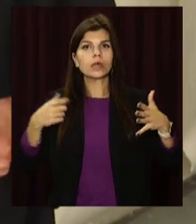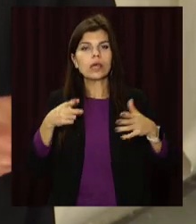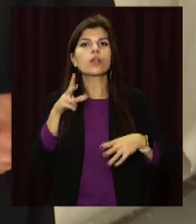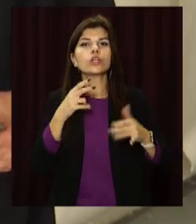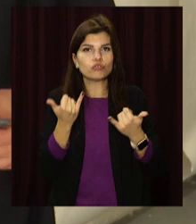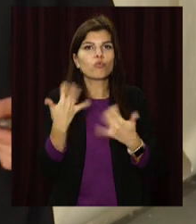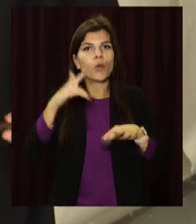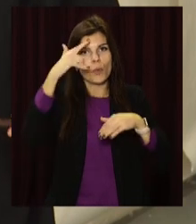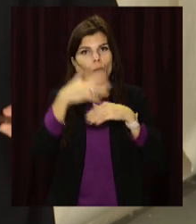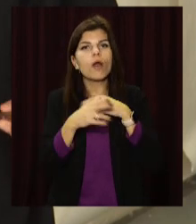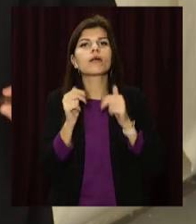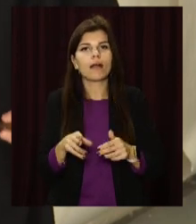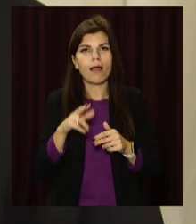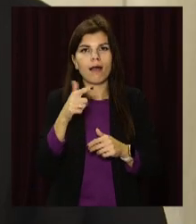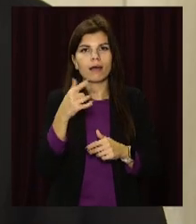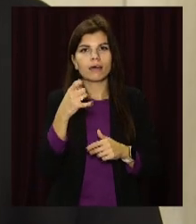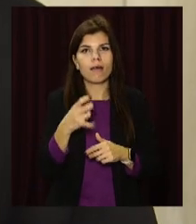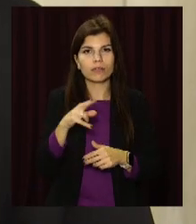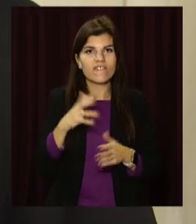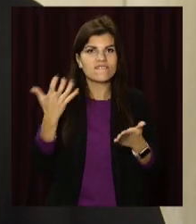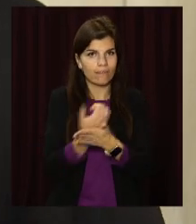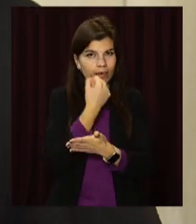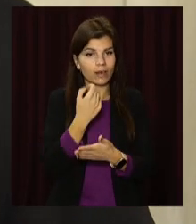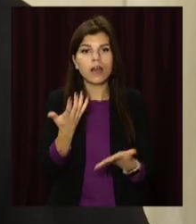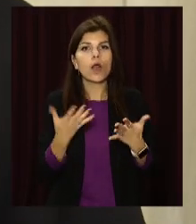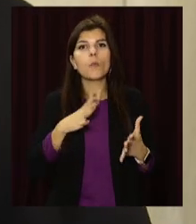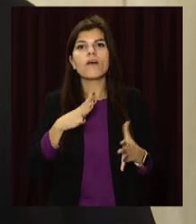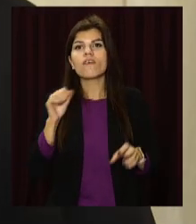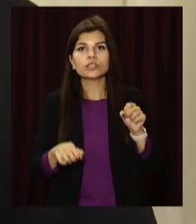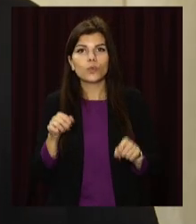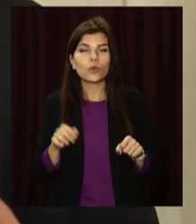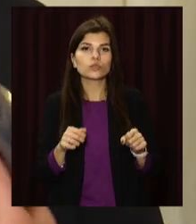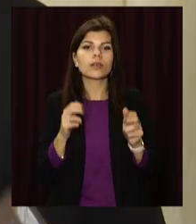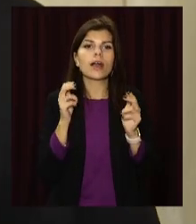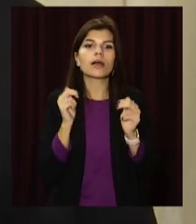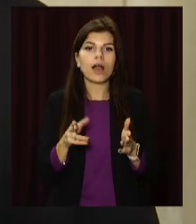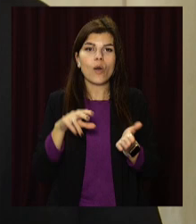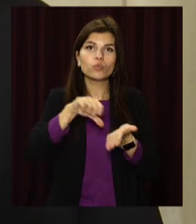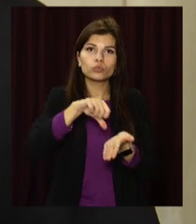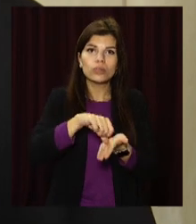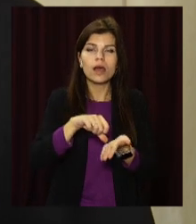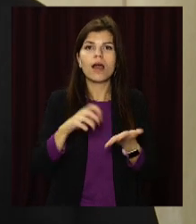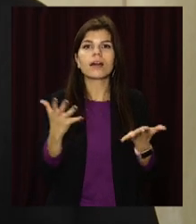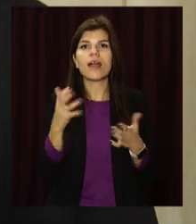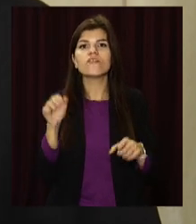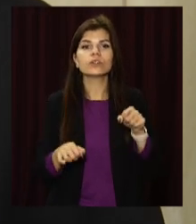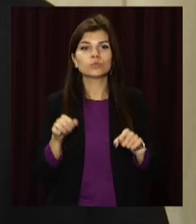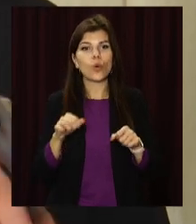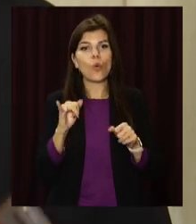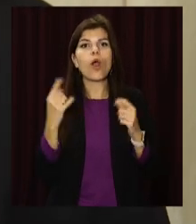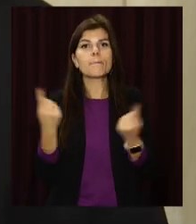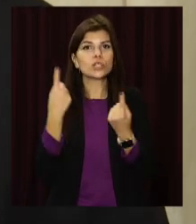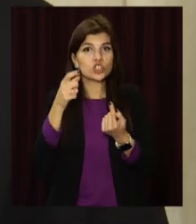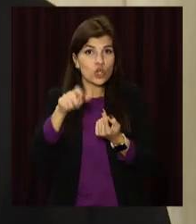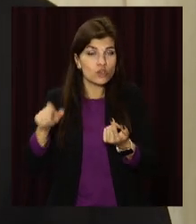зрозумів, як працює грантовий менеджмент. Тобто, які бувають можливості, як в них участвувати, які можливості у звичайних